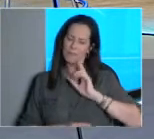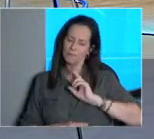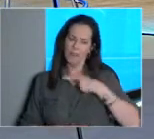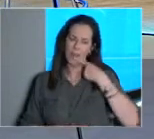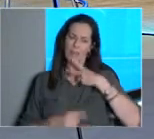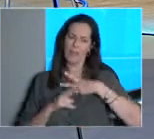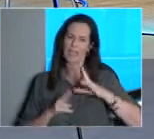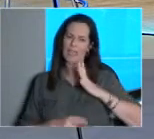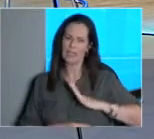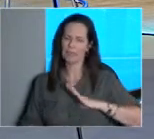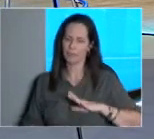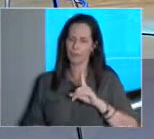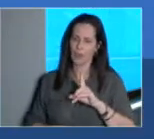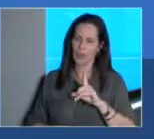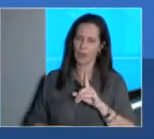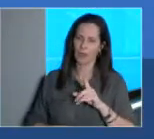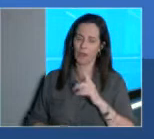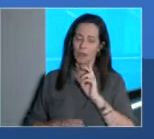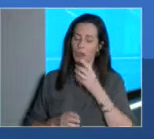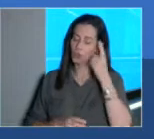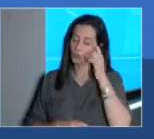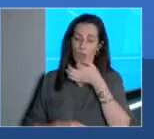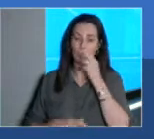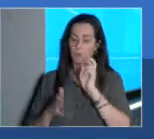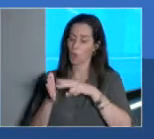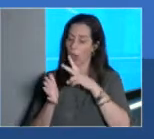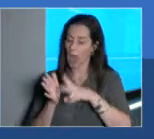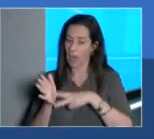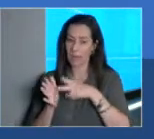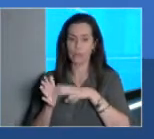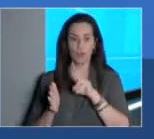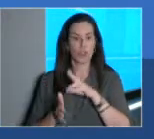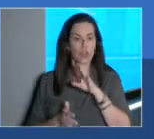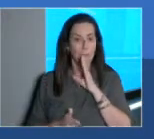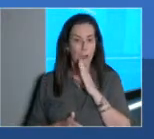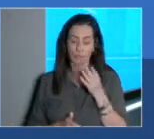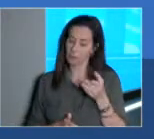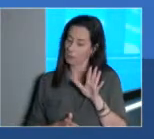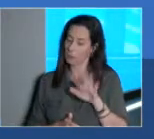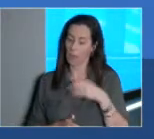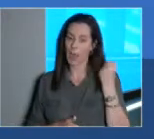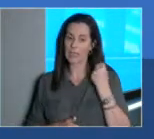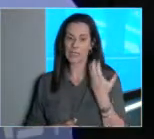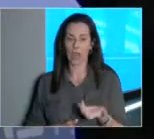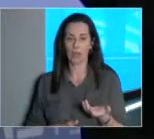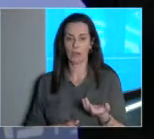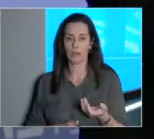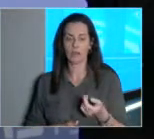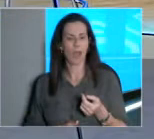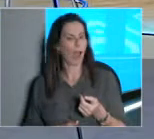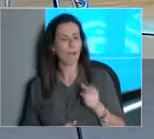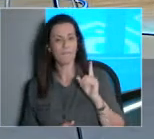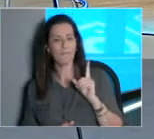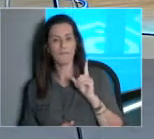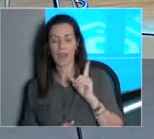הזו? לא, אני חושבת שלעלות על רכבות ולהראות לכולם שיש בעיה, זה לא פחות נוקב.